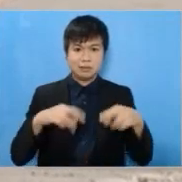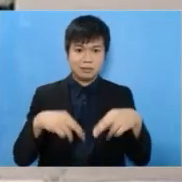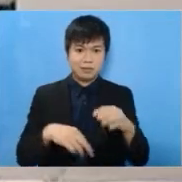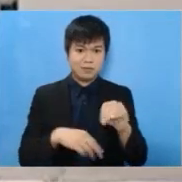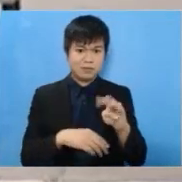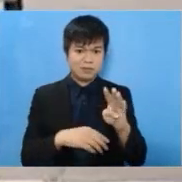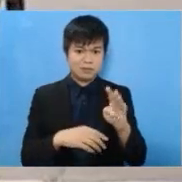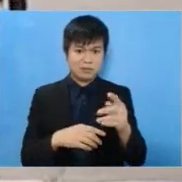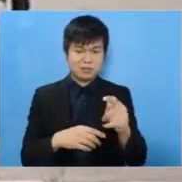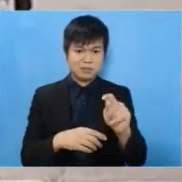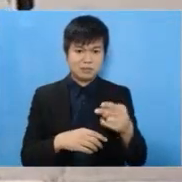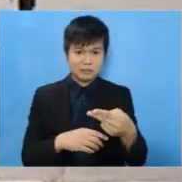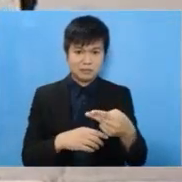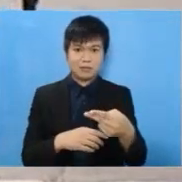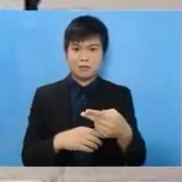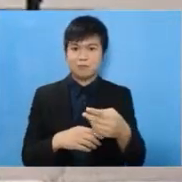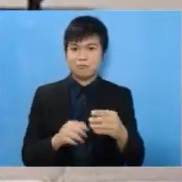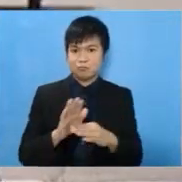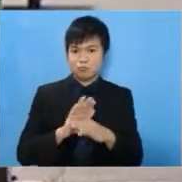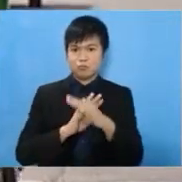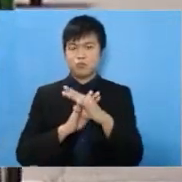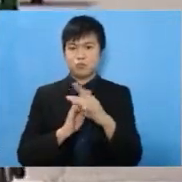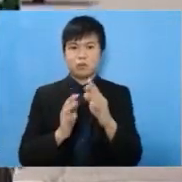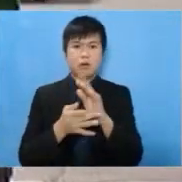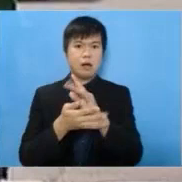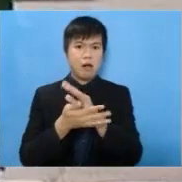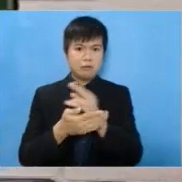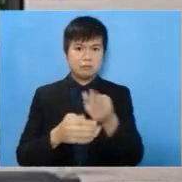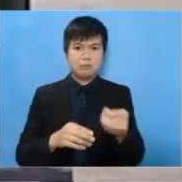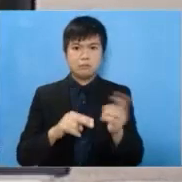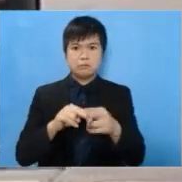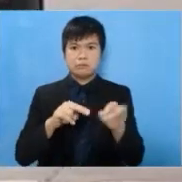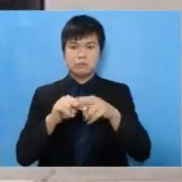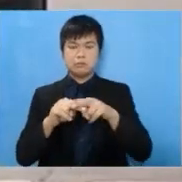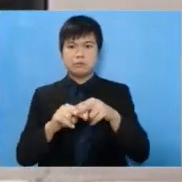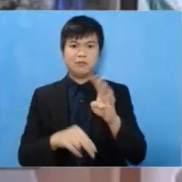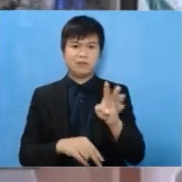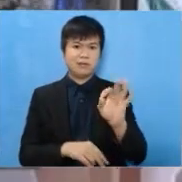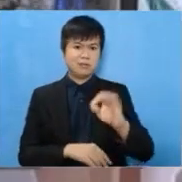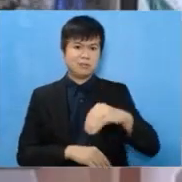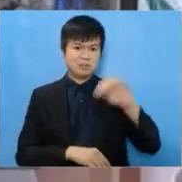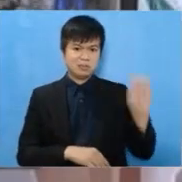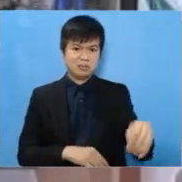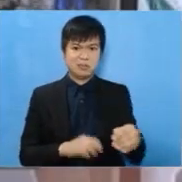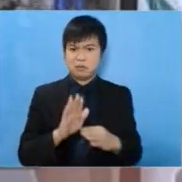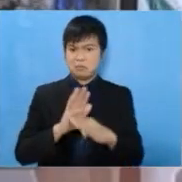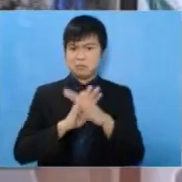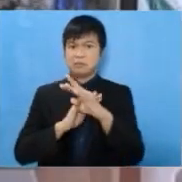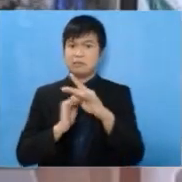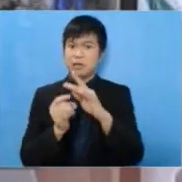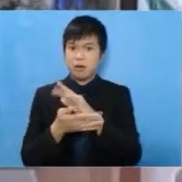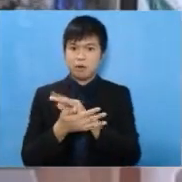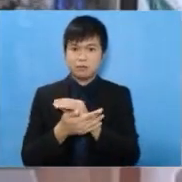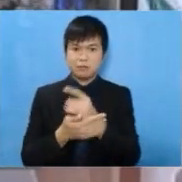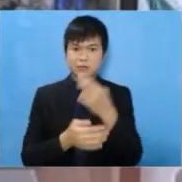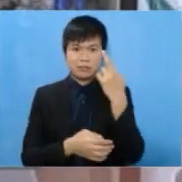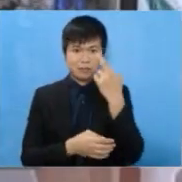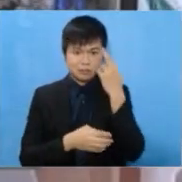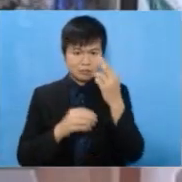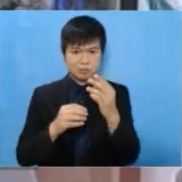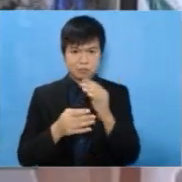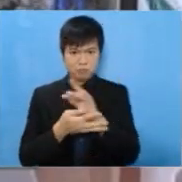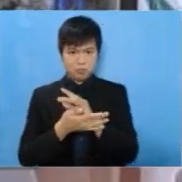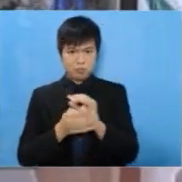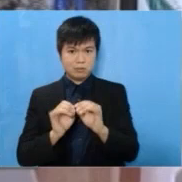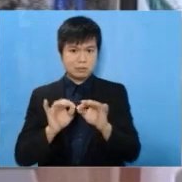sa Mindanao dahil sa 49% na pagtaas sa mga kaso. Ang rason sa pagkalat sa virus, sabi ni Tagum